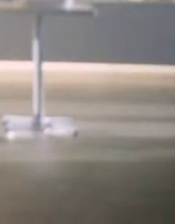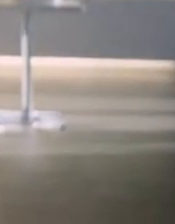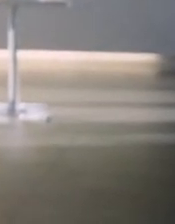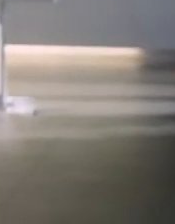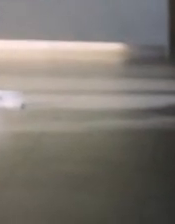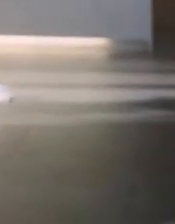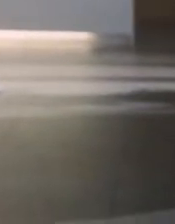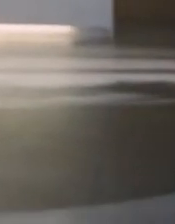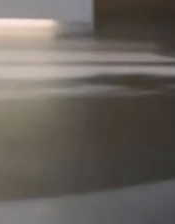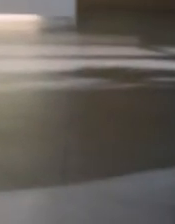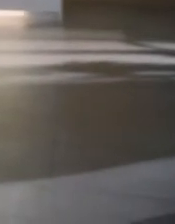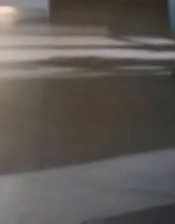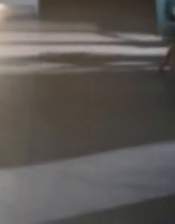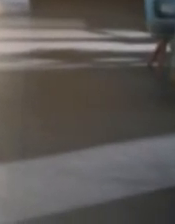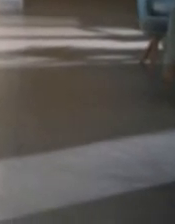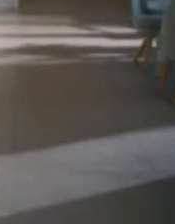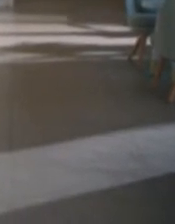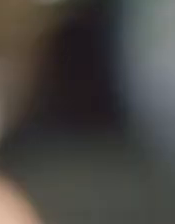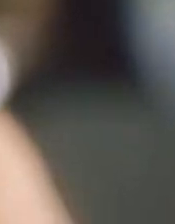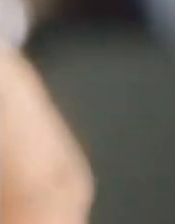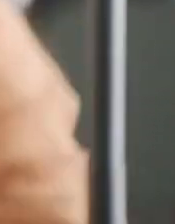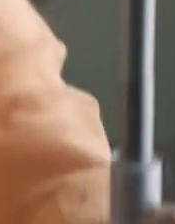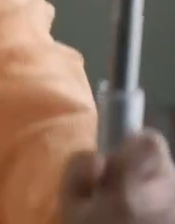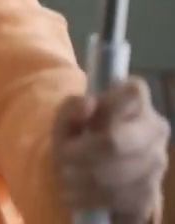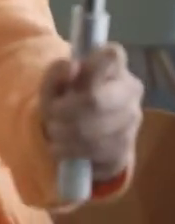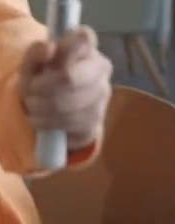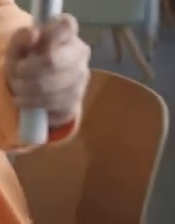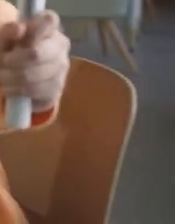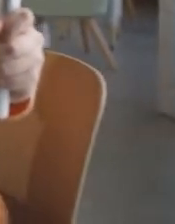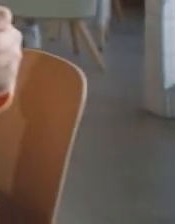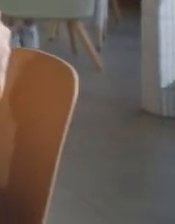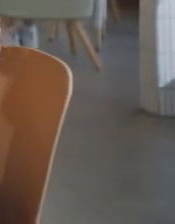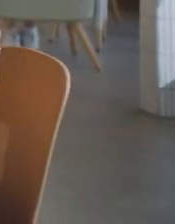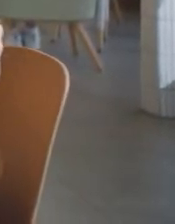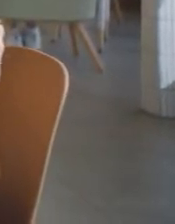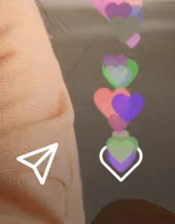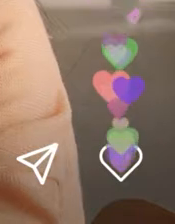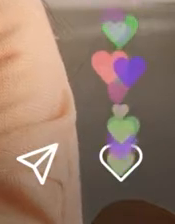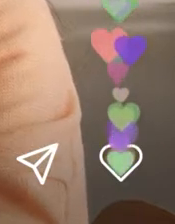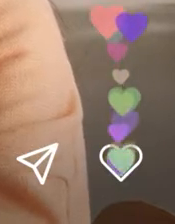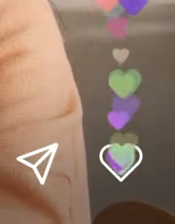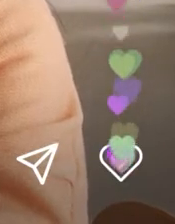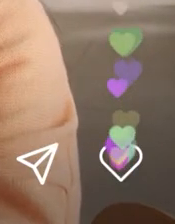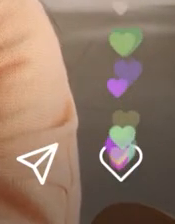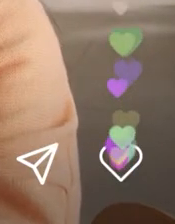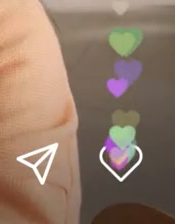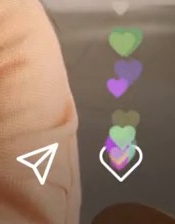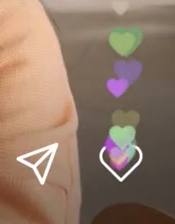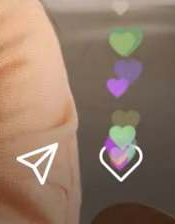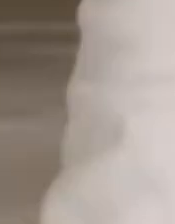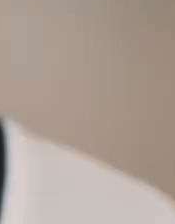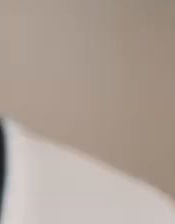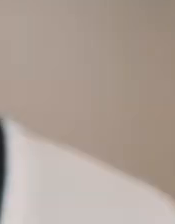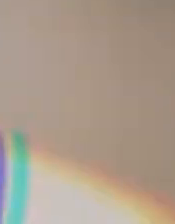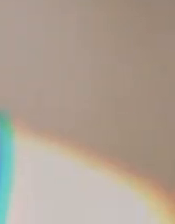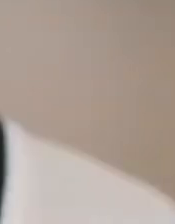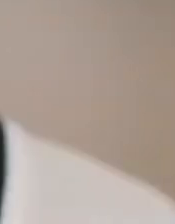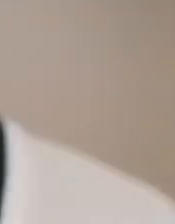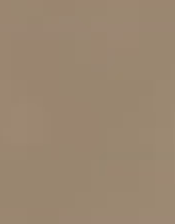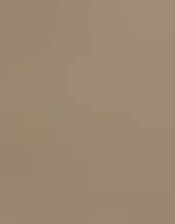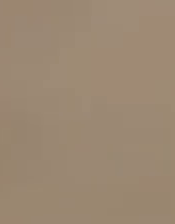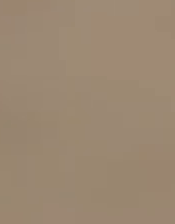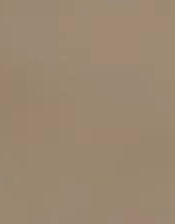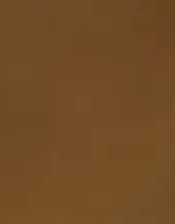털린 그림 찾기 시작해볼까? 안녕! 오, 라이브 방송? 근데 개인정보는?